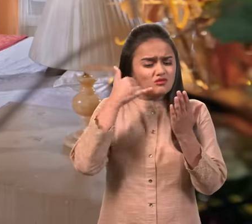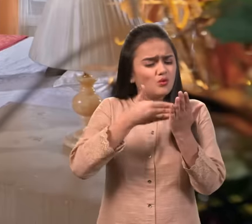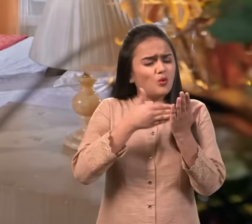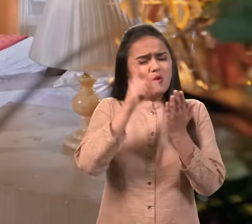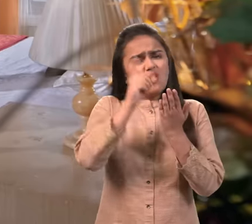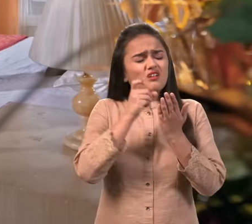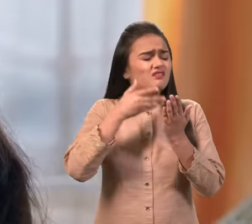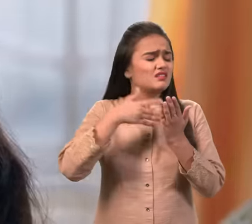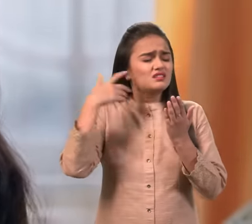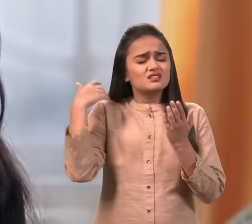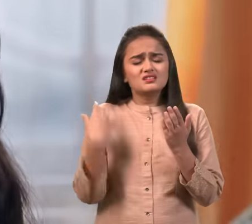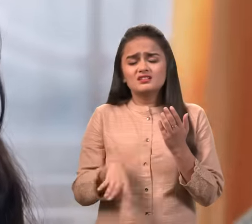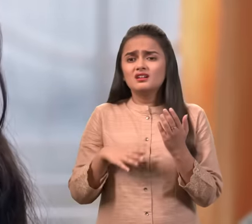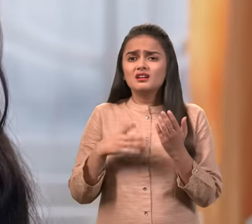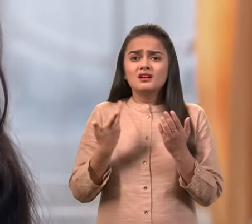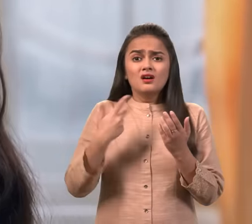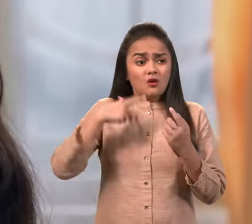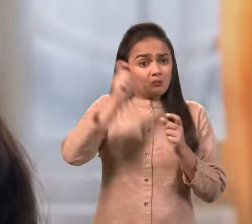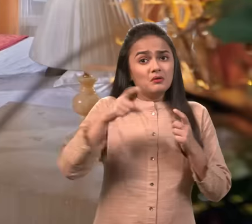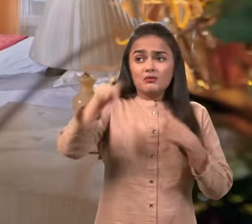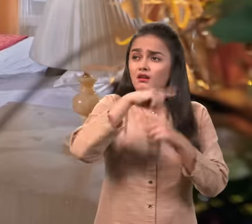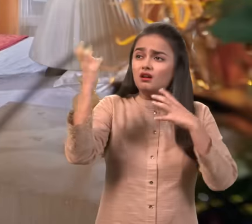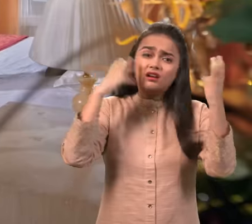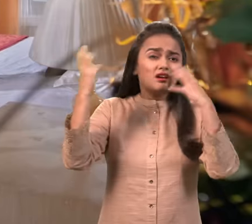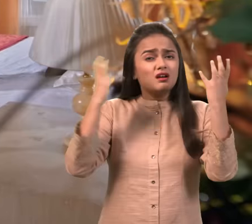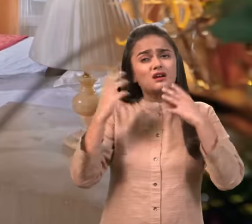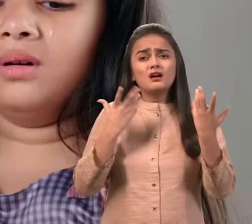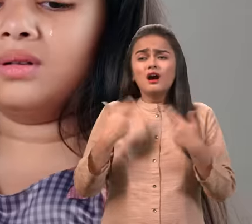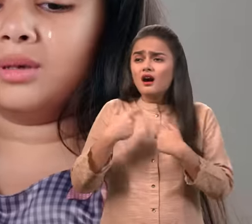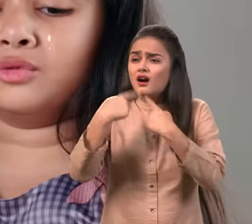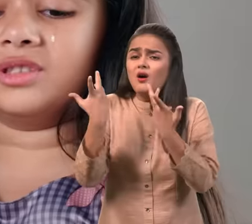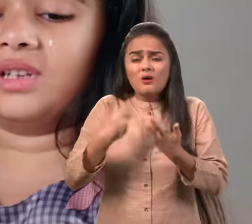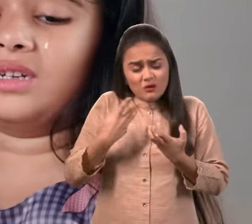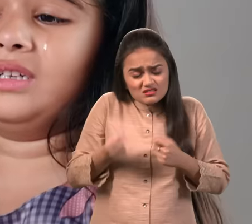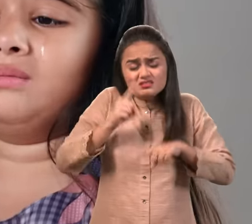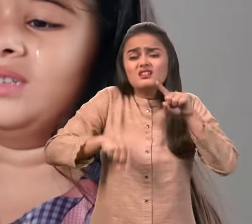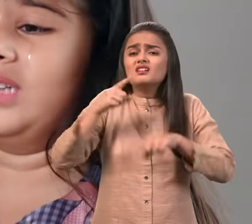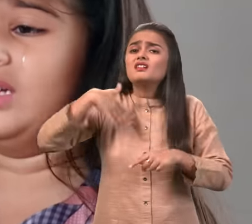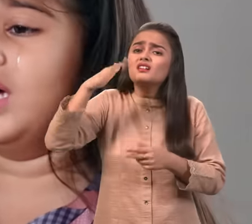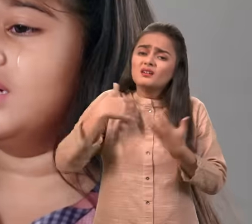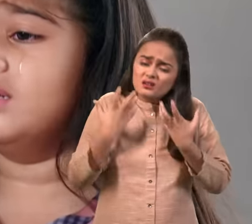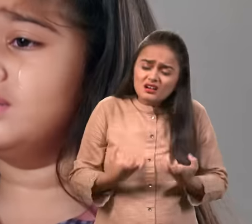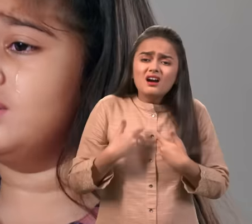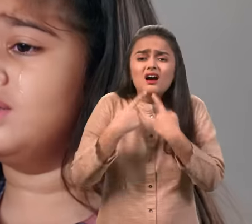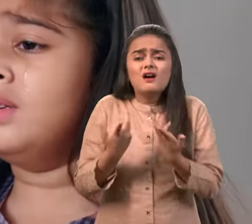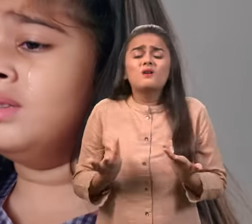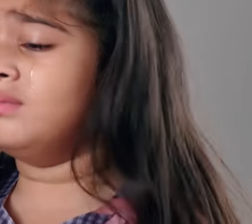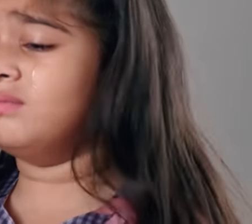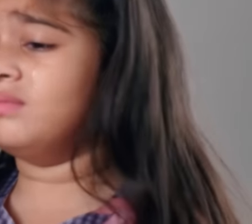मोबाइल भी ऑफ आ रहा है, सब मुझे डांट भी रहा, कैसे काम उसे कि मुझे संगीत में जाना।